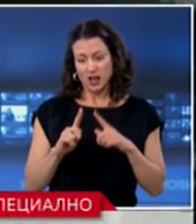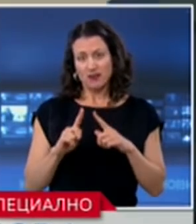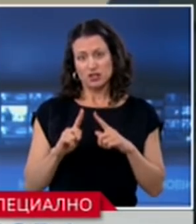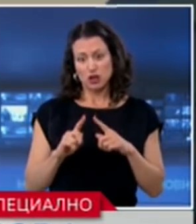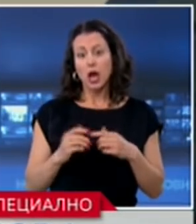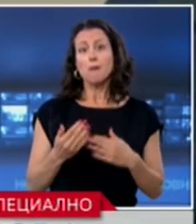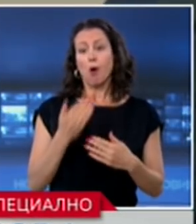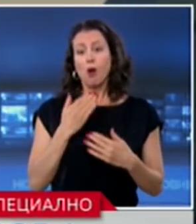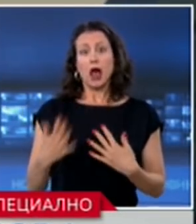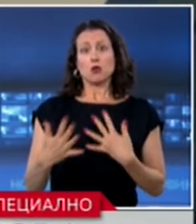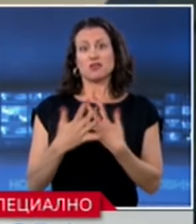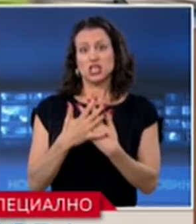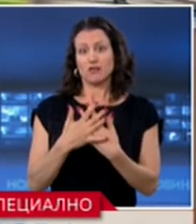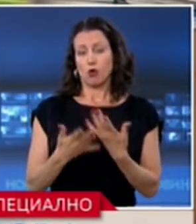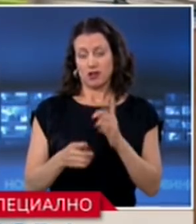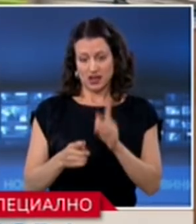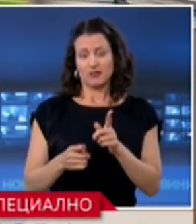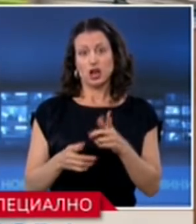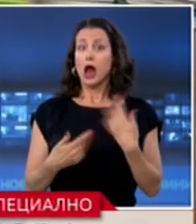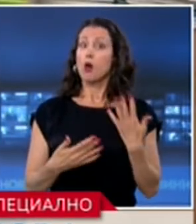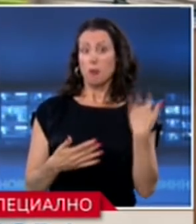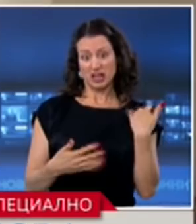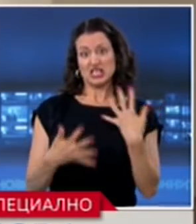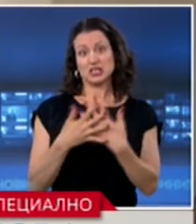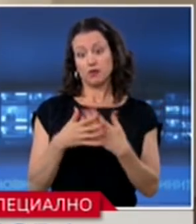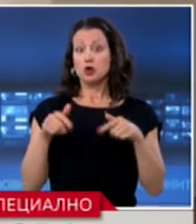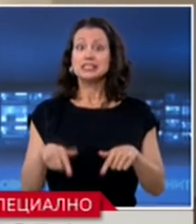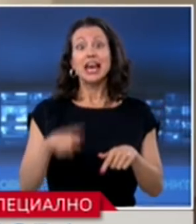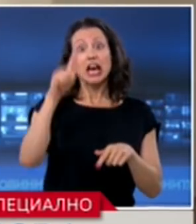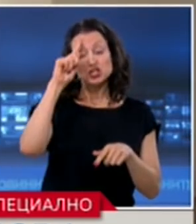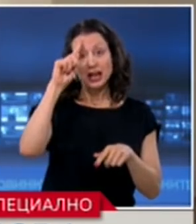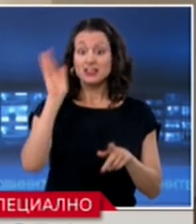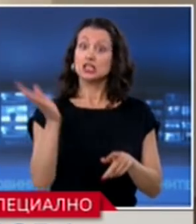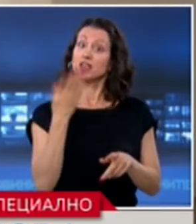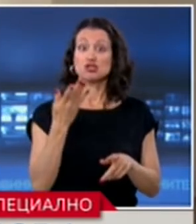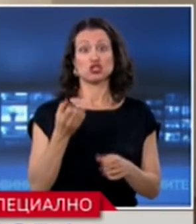първо, тази жена ще да жива сега. Ти дори като това имаш ли? Имам то, добре.